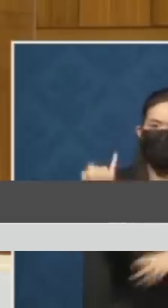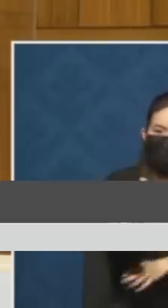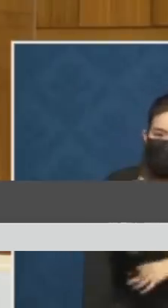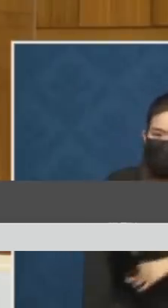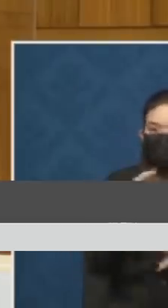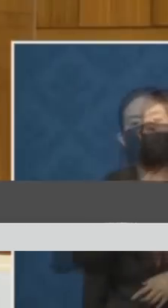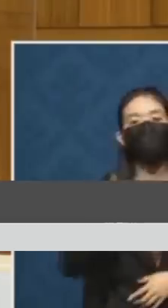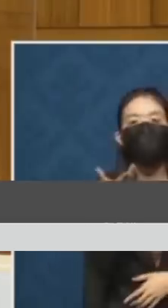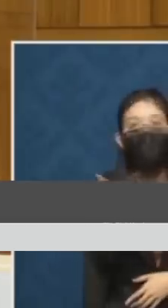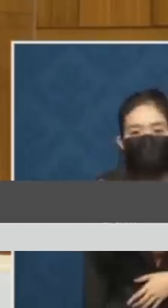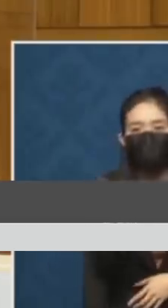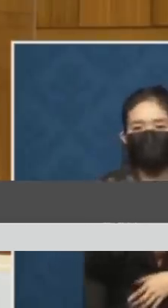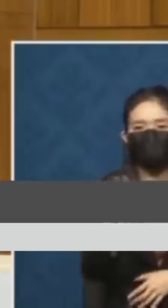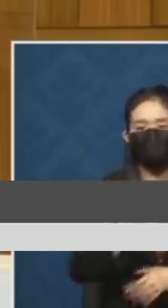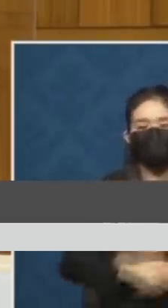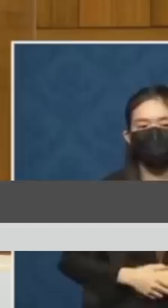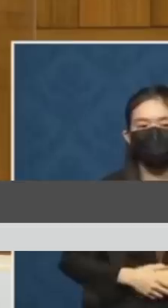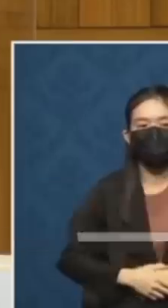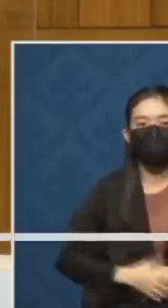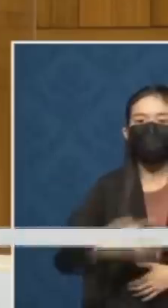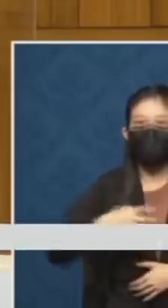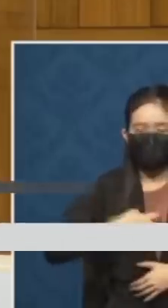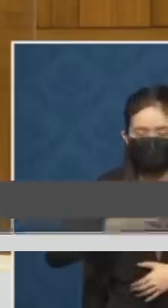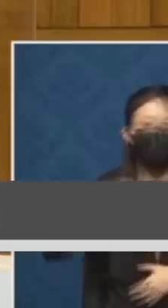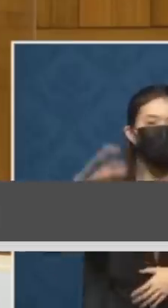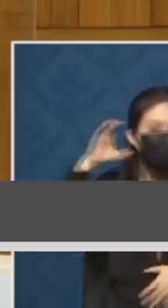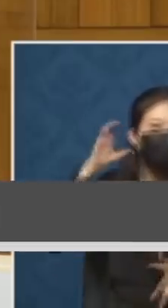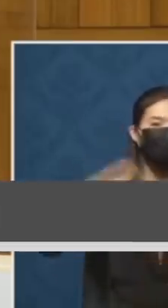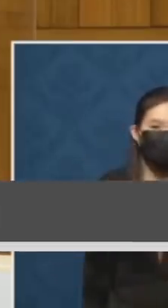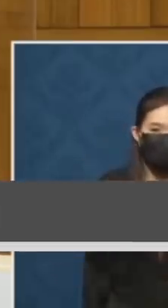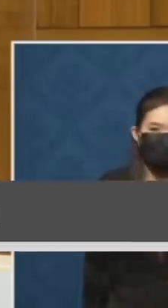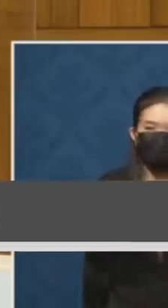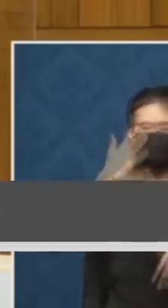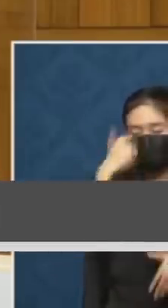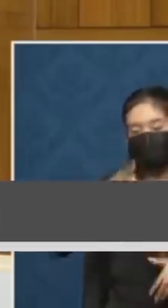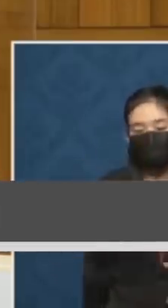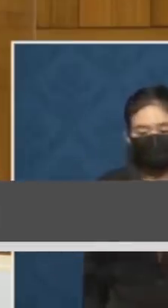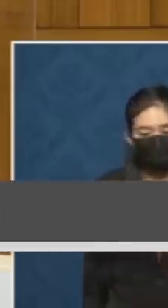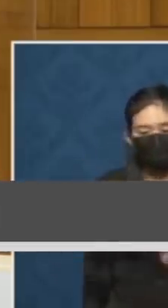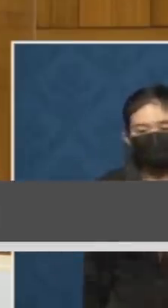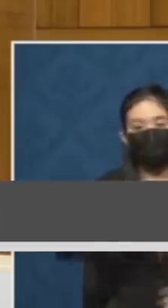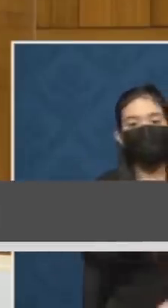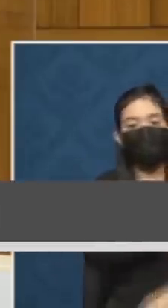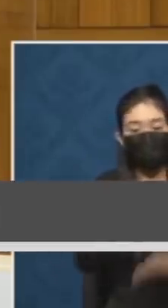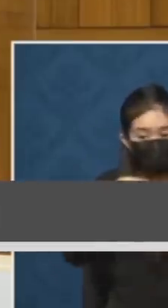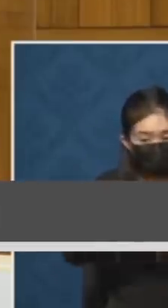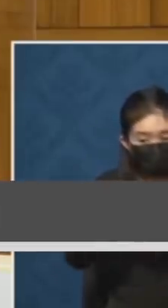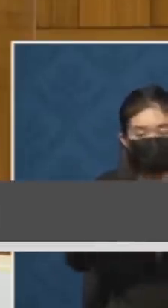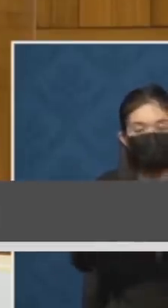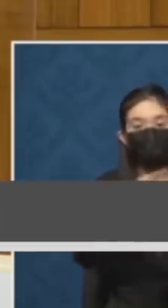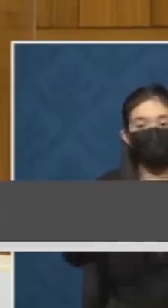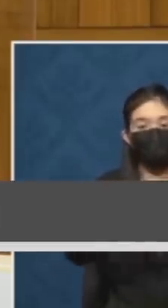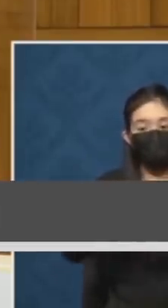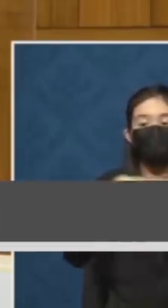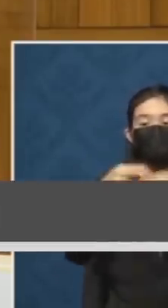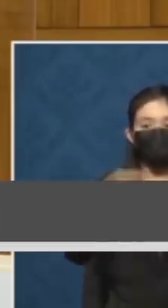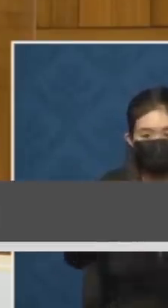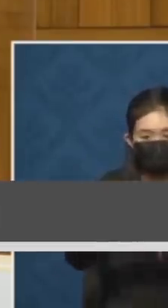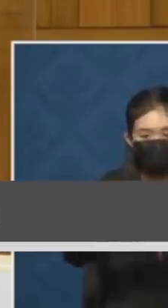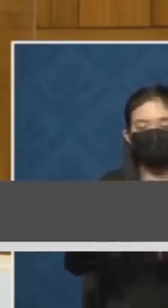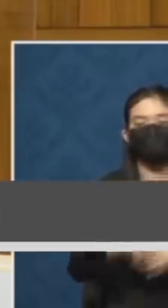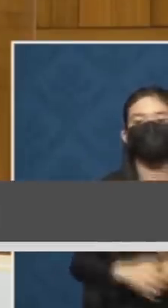ริงผมขอนะครับท่านไว้วางใจประชาชนเถอะครับว่าพวกเขาถ้ามันแย่ขนาดนั้นจริงพวกเขาก็จะคว่ำร่างนี้ด้วยเสียงของเขาเ